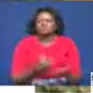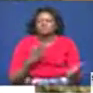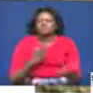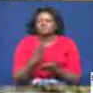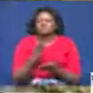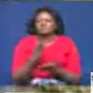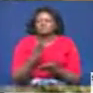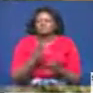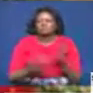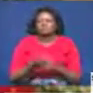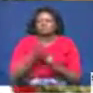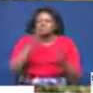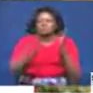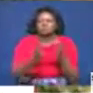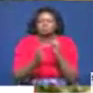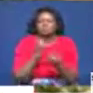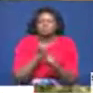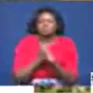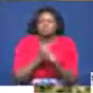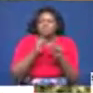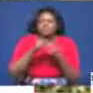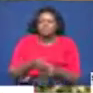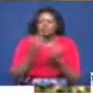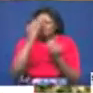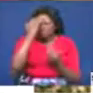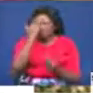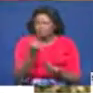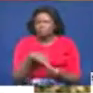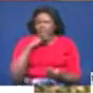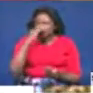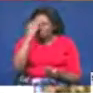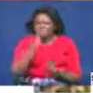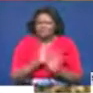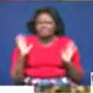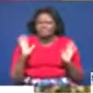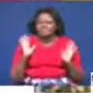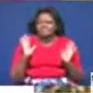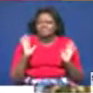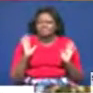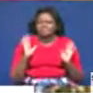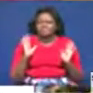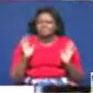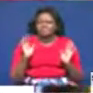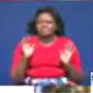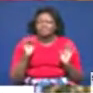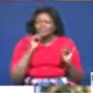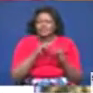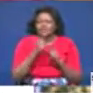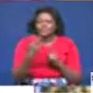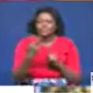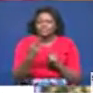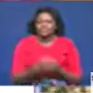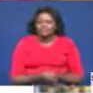tufuate na tujue kwa nini wafe. Hivyo tu vijana wawili ambao wamefuatana.